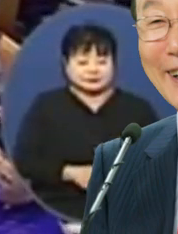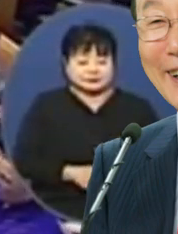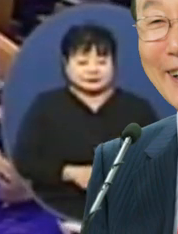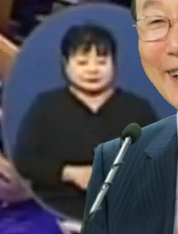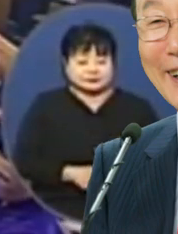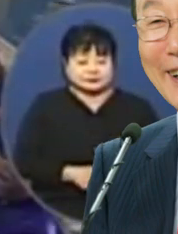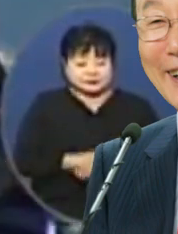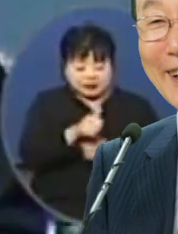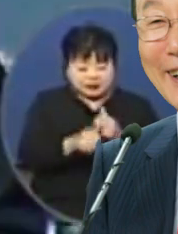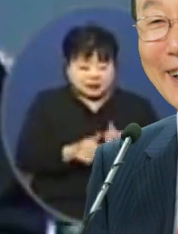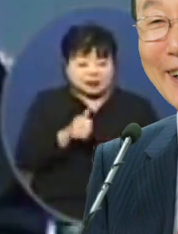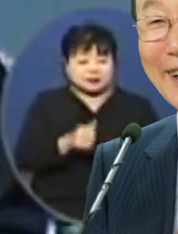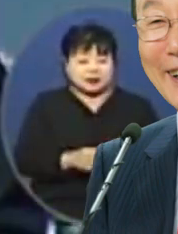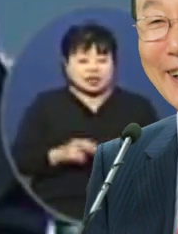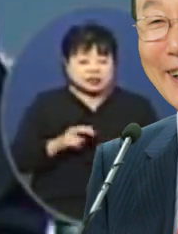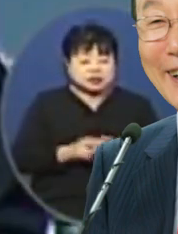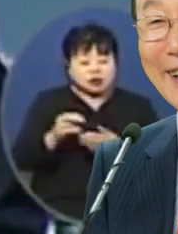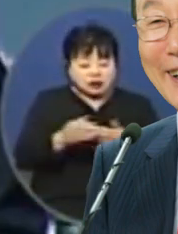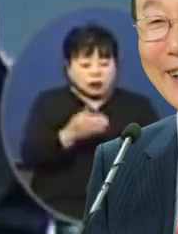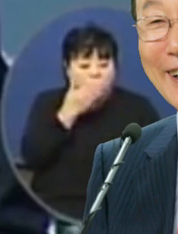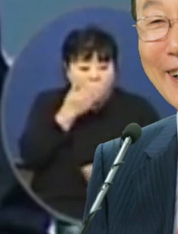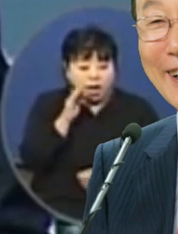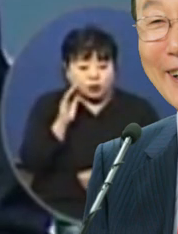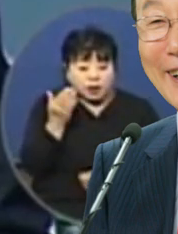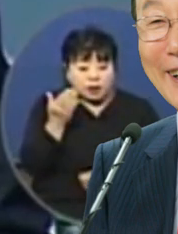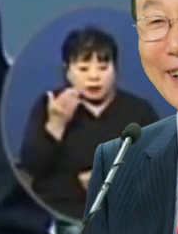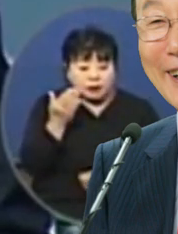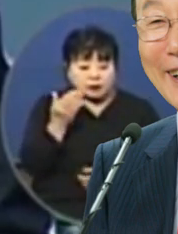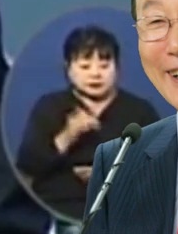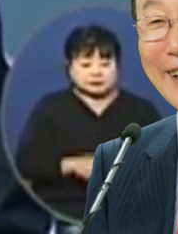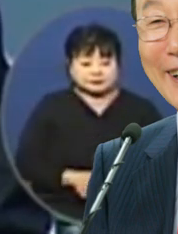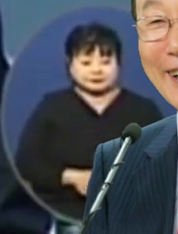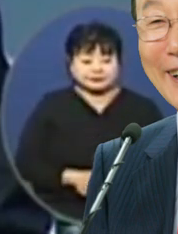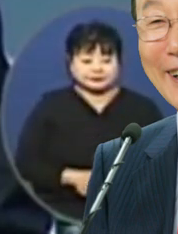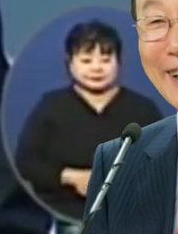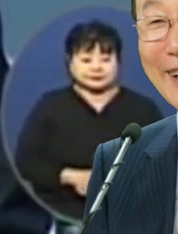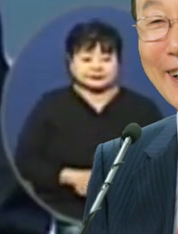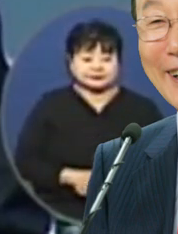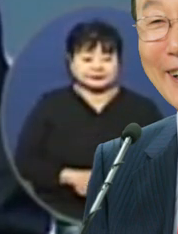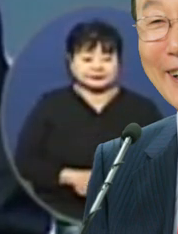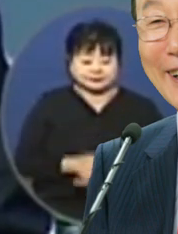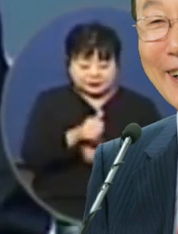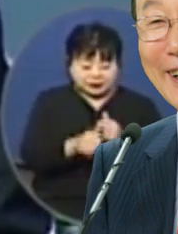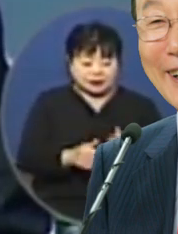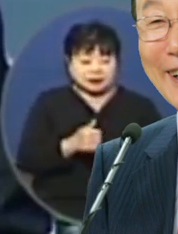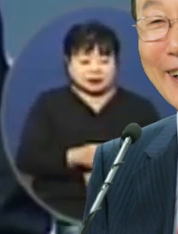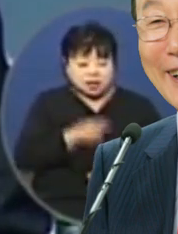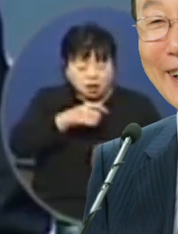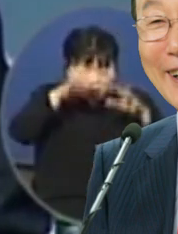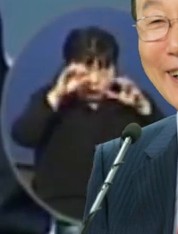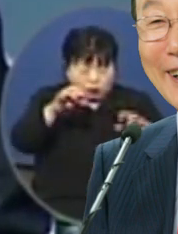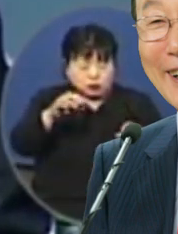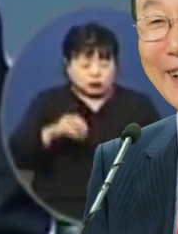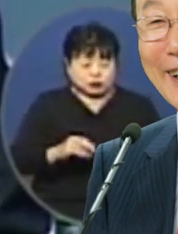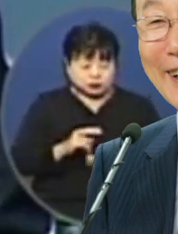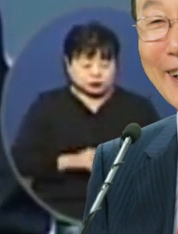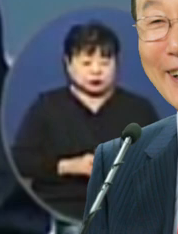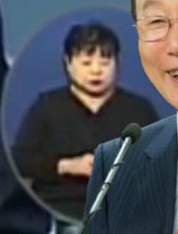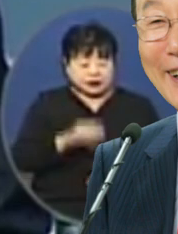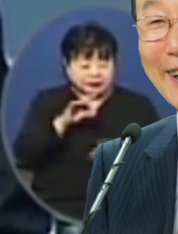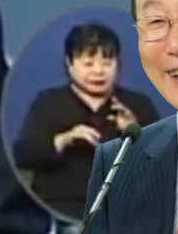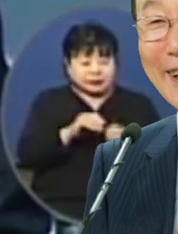그렇게 하면 하나님의 역사를 체험하게 되는 것입니다. 이게 하나님은 폭우를 가려우는 곳뿐 아니라 마른